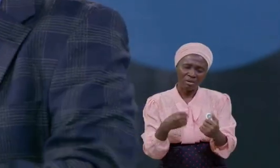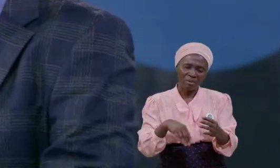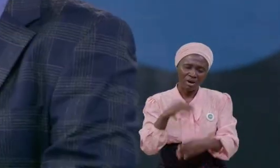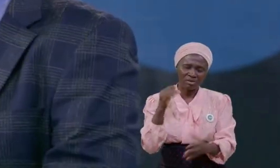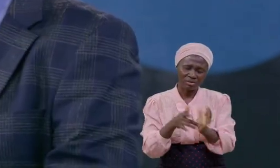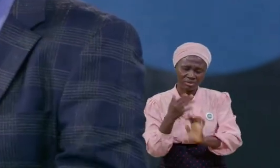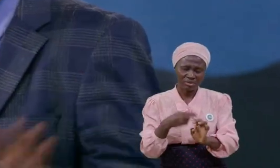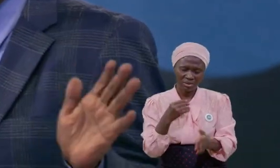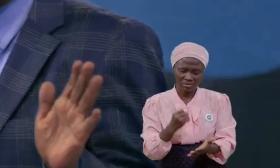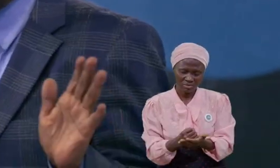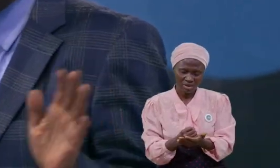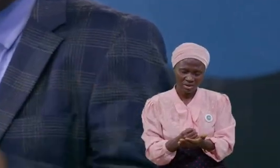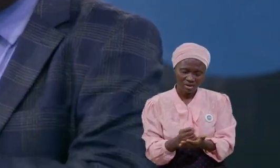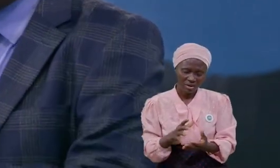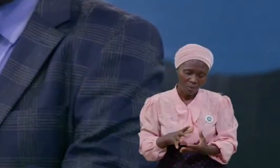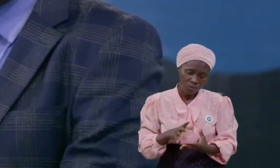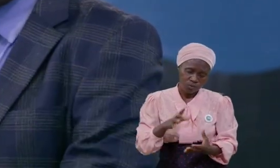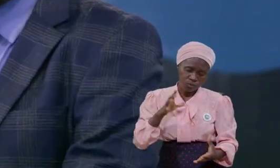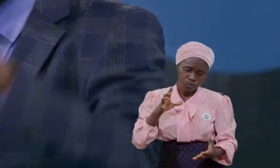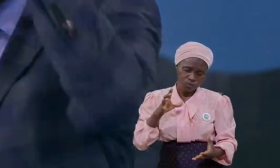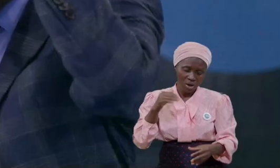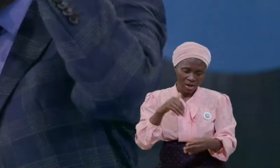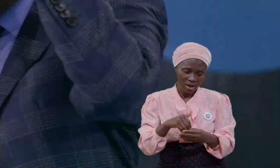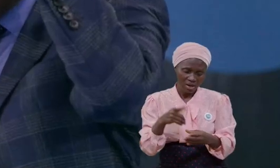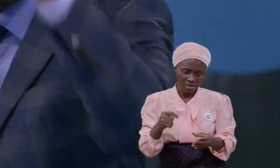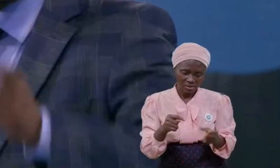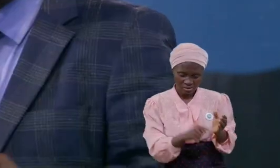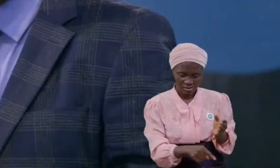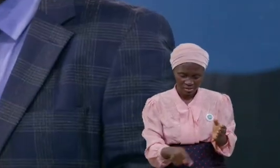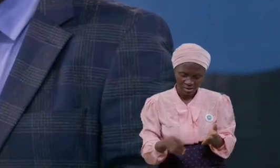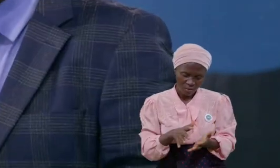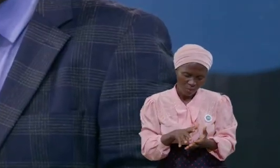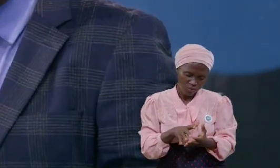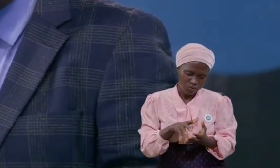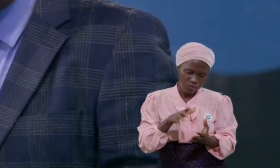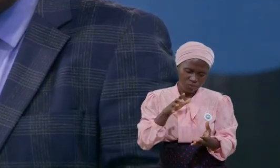Éléphantiasis, enflement au pied, enflement n'importe où.